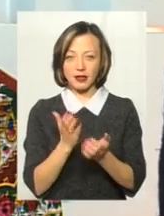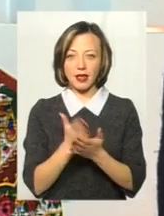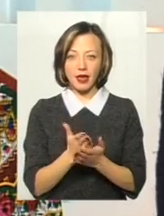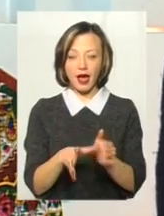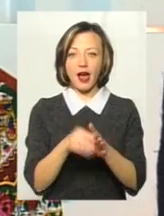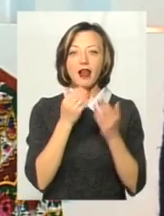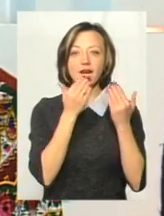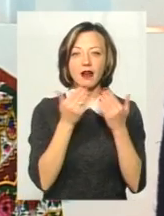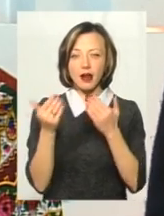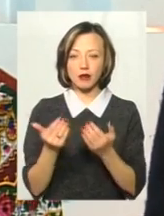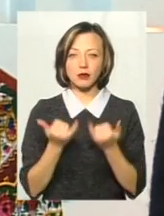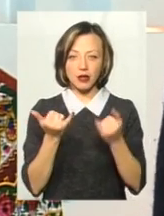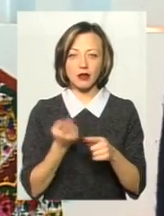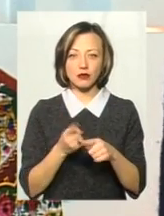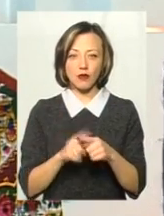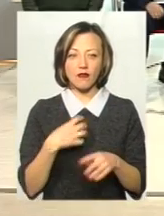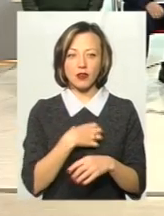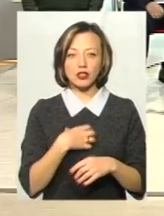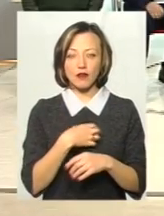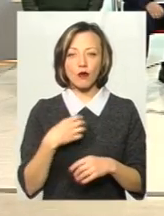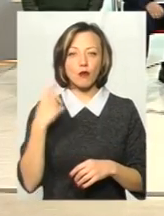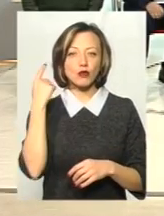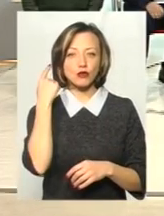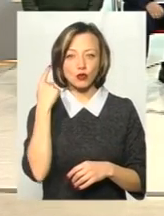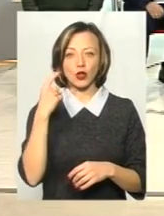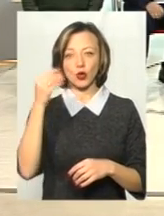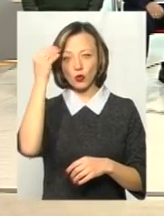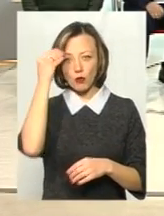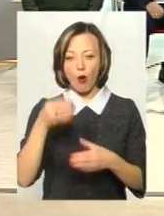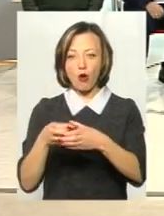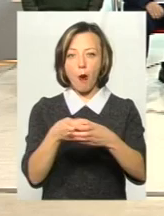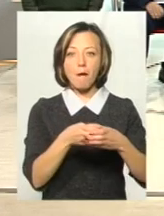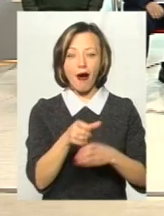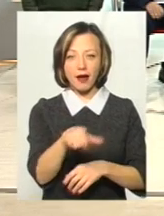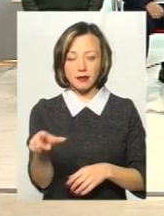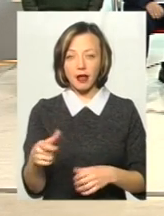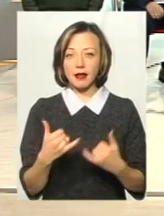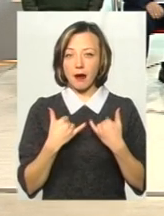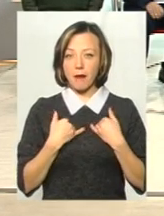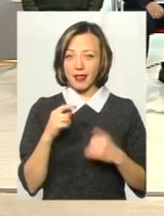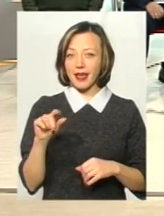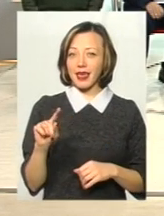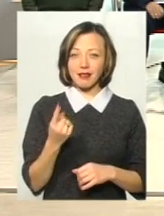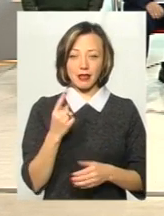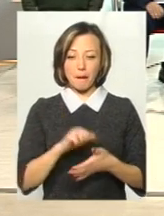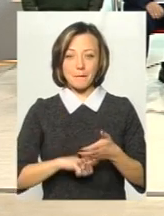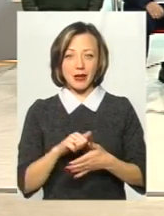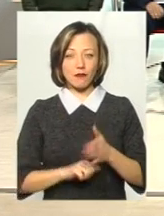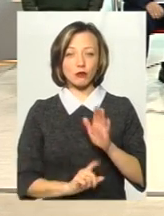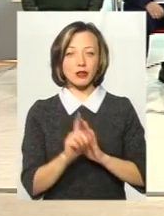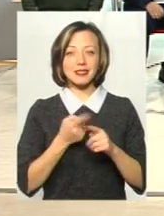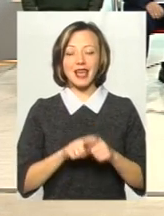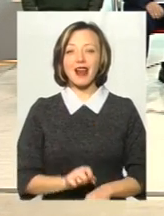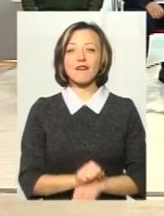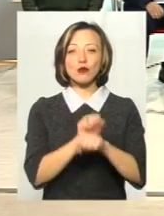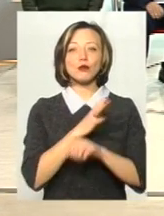референдум, і для цього важливо почути голос громади. І для мене єдиним приводом на перших початках цієї